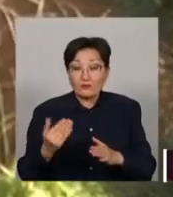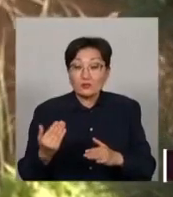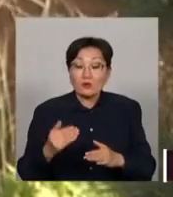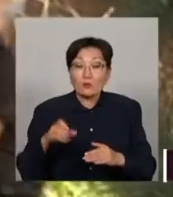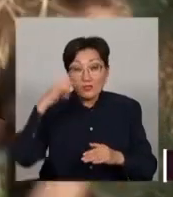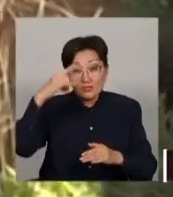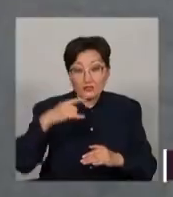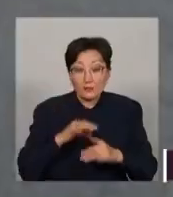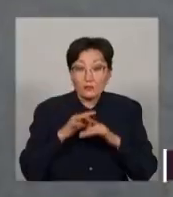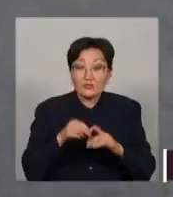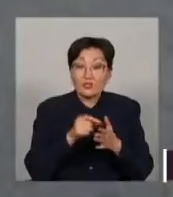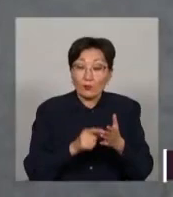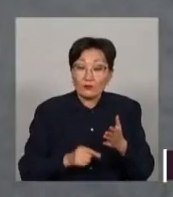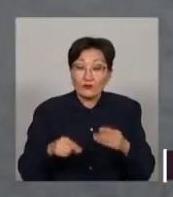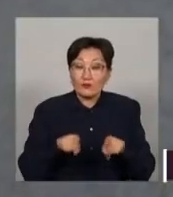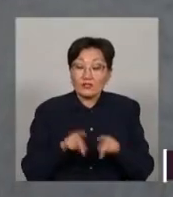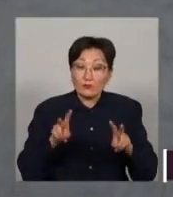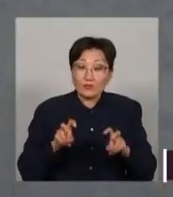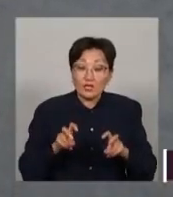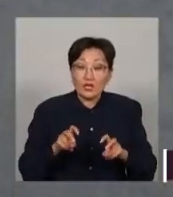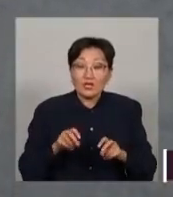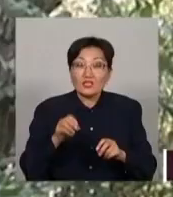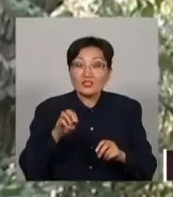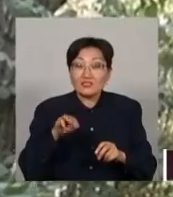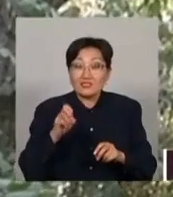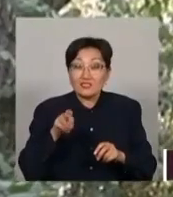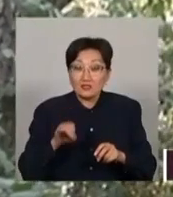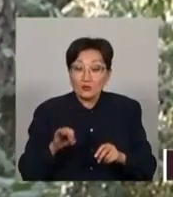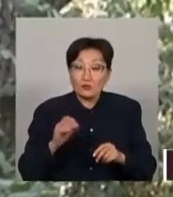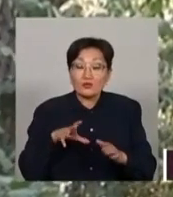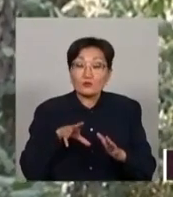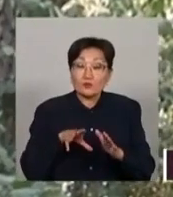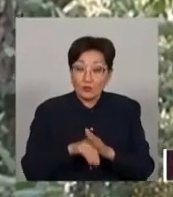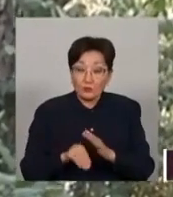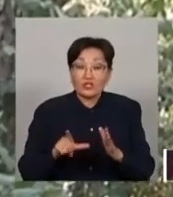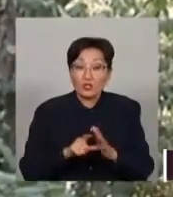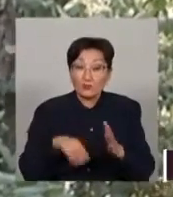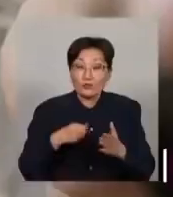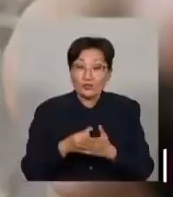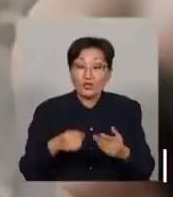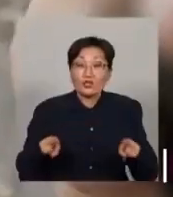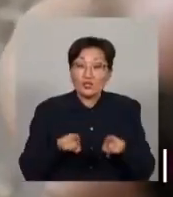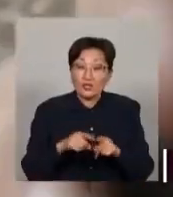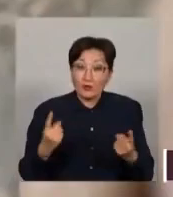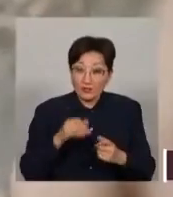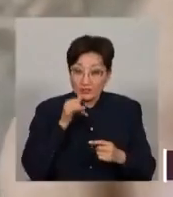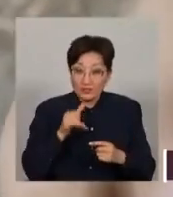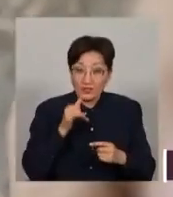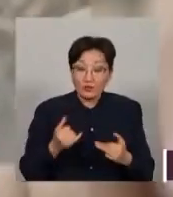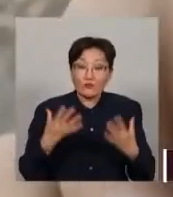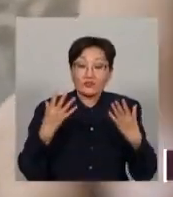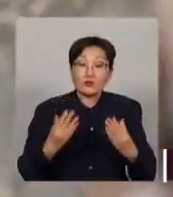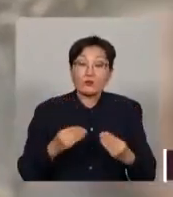стране введут акцизы и на так называемые стики они будут облагаться таким же налогом что и сигареты до сегодняшнего дня